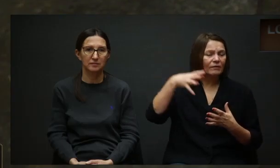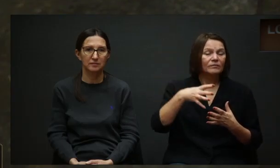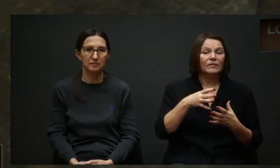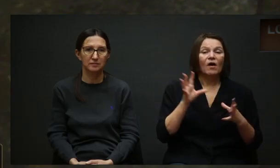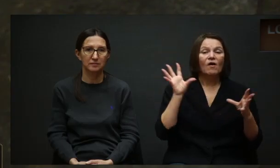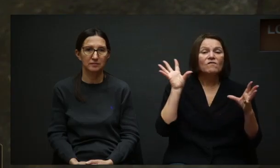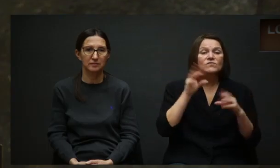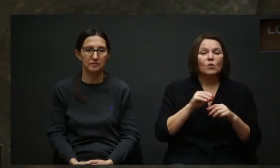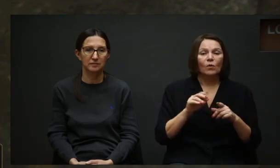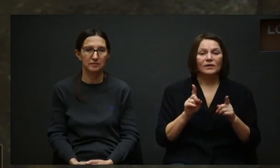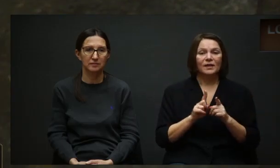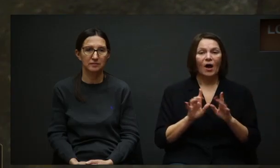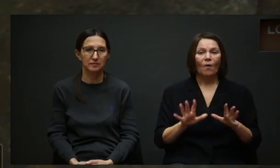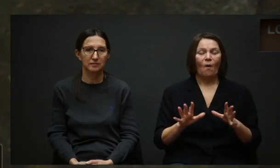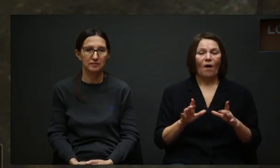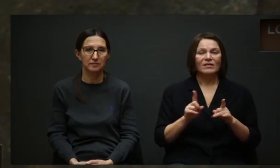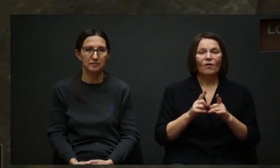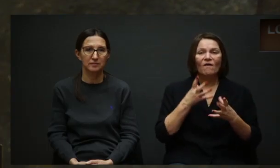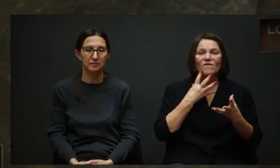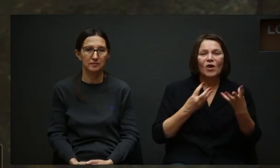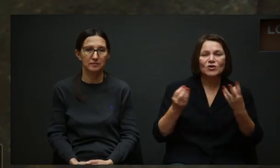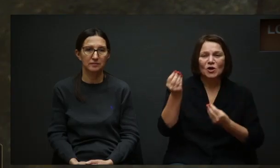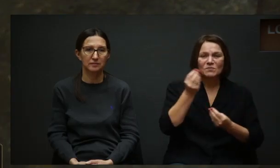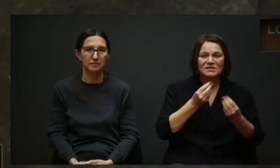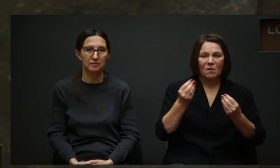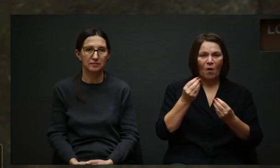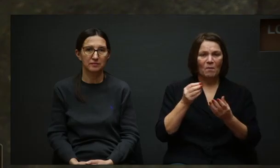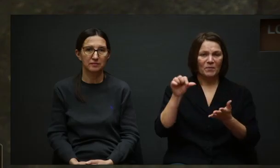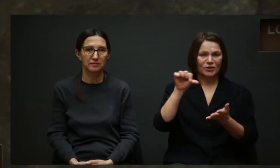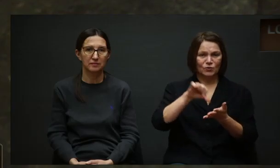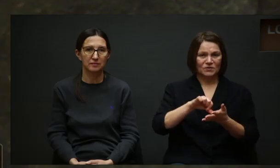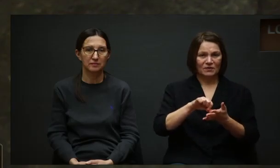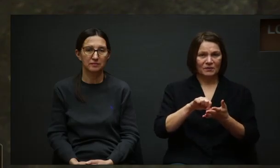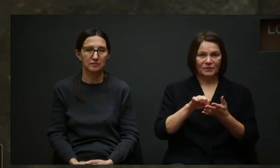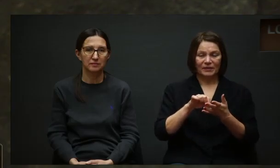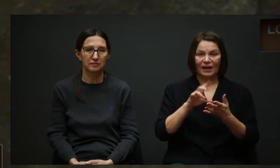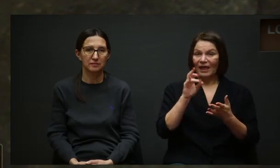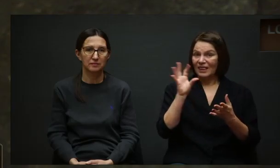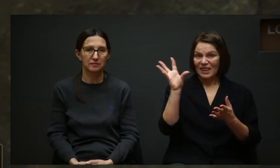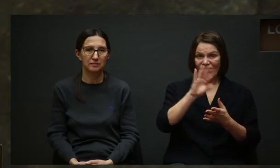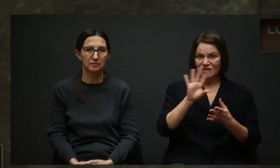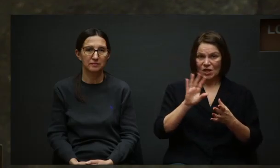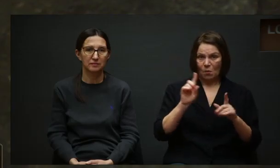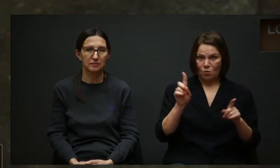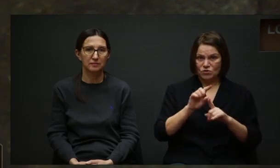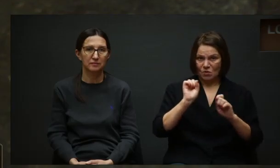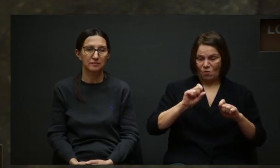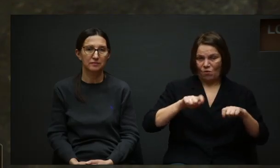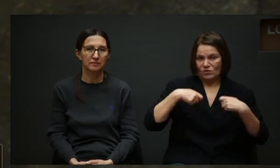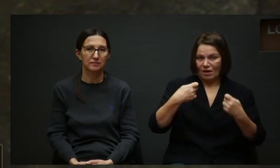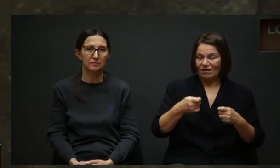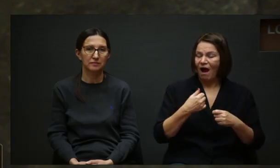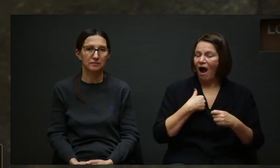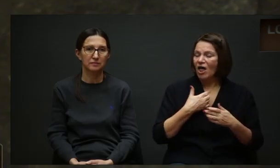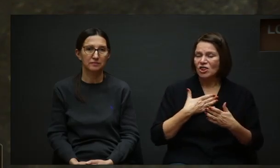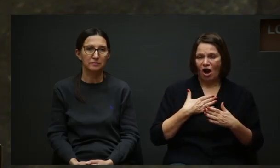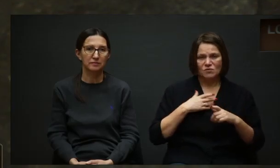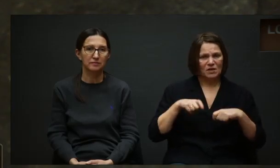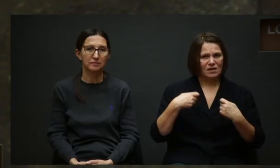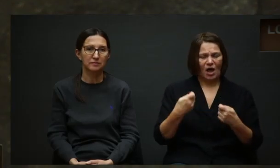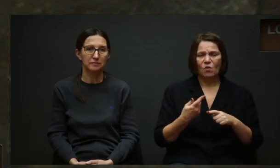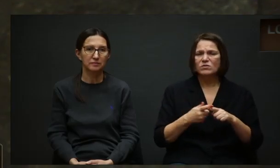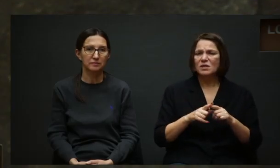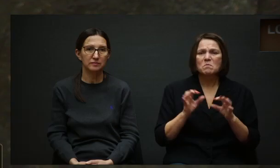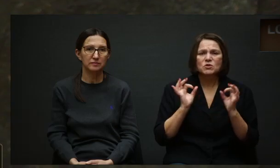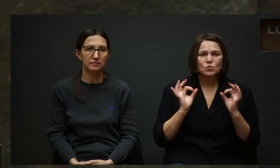такое волшебство присутствия. И не все музеи это дают, а наш дает, безусловно.